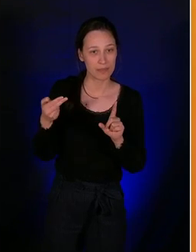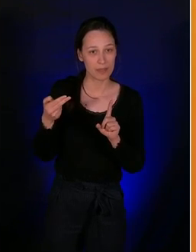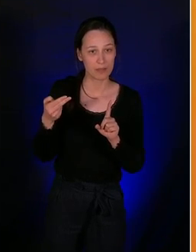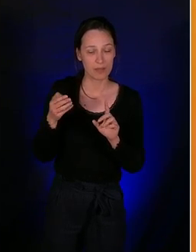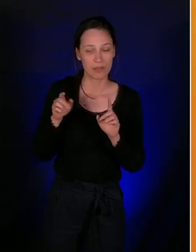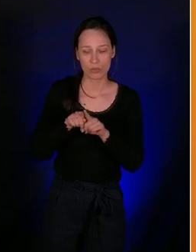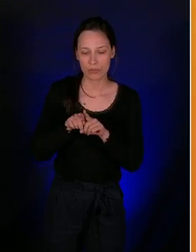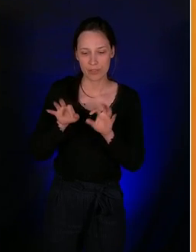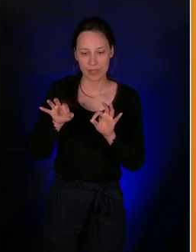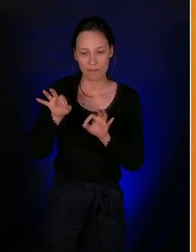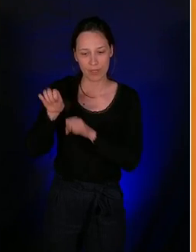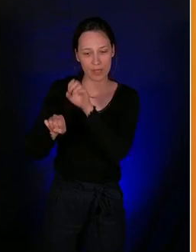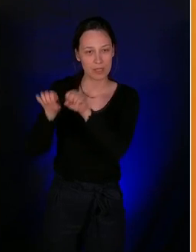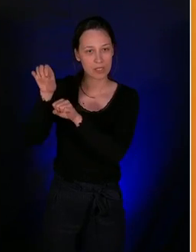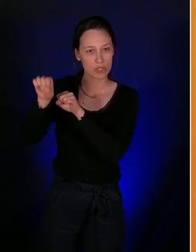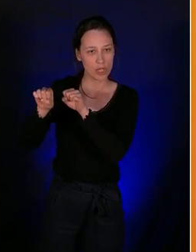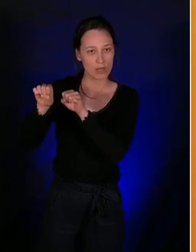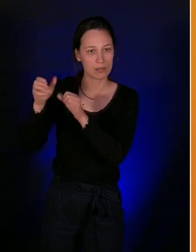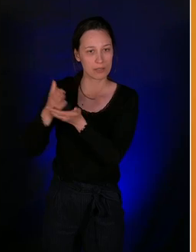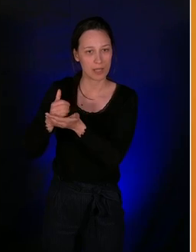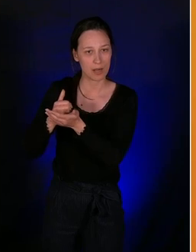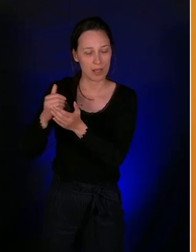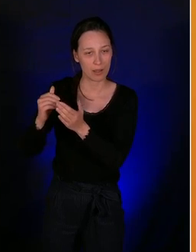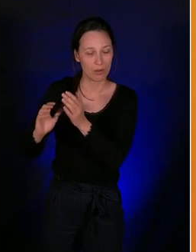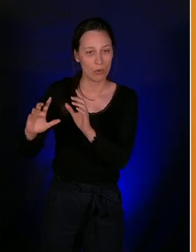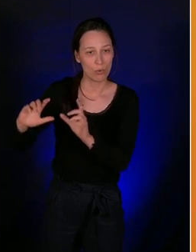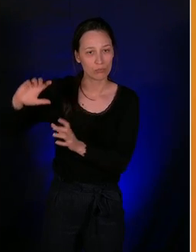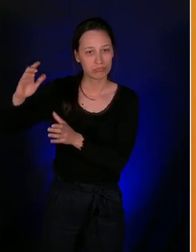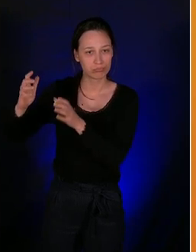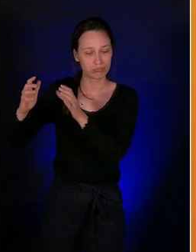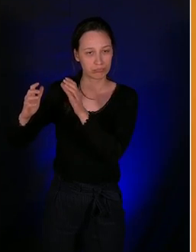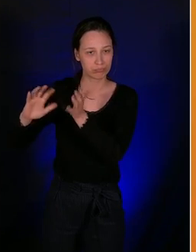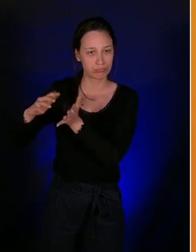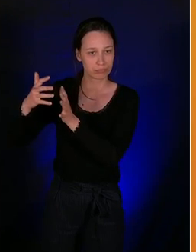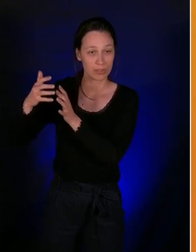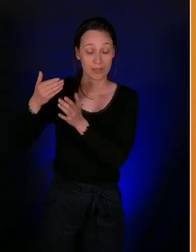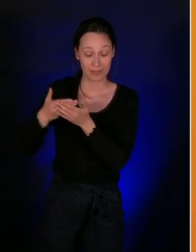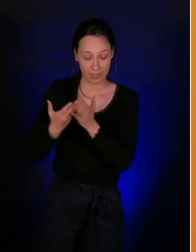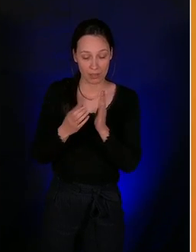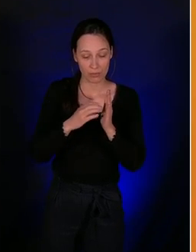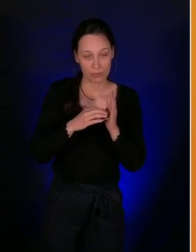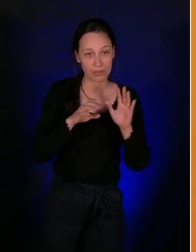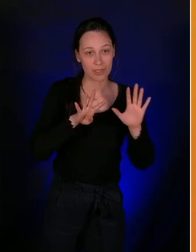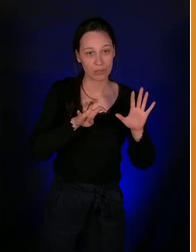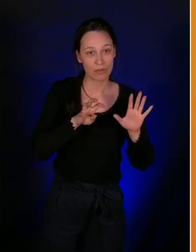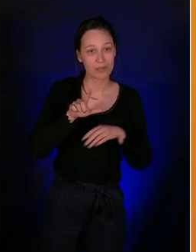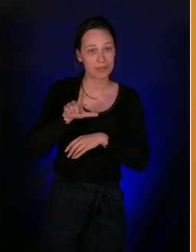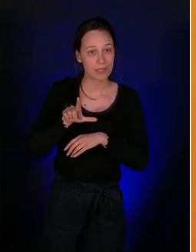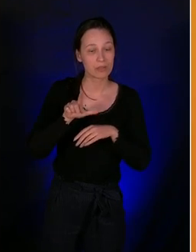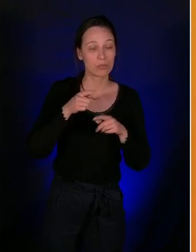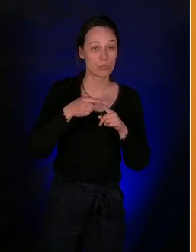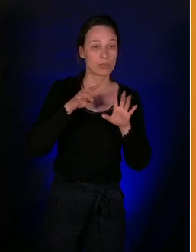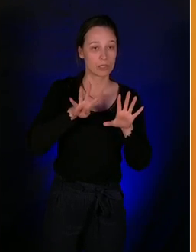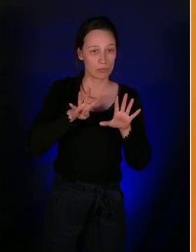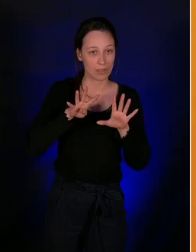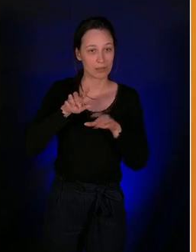été largement complété autour du 97-97 bis avec la question de se poser la